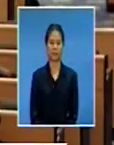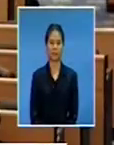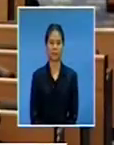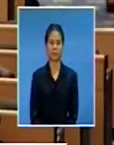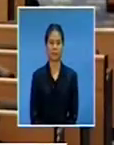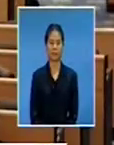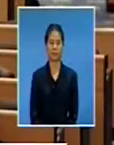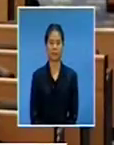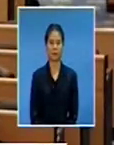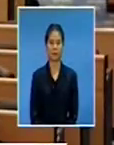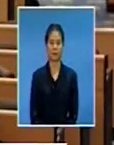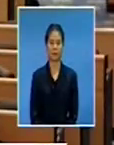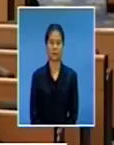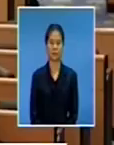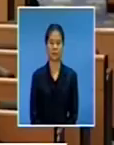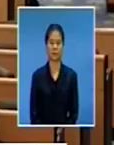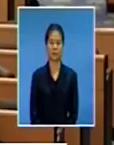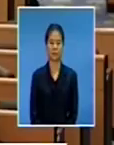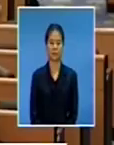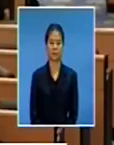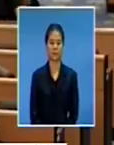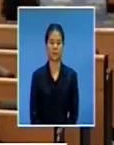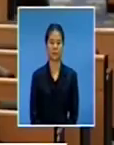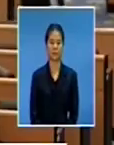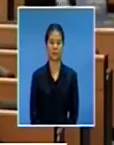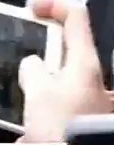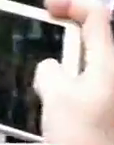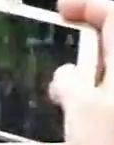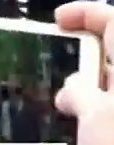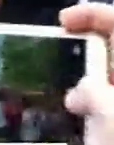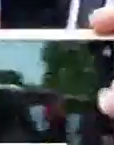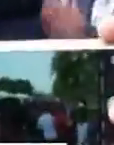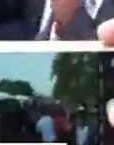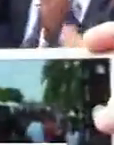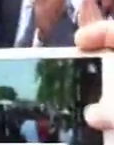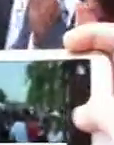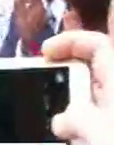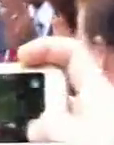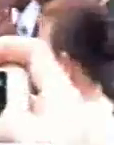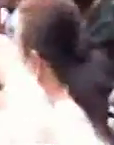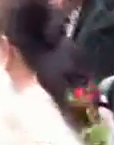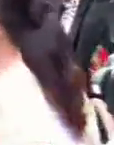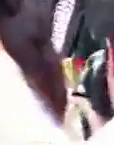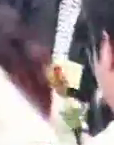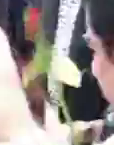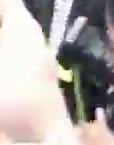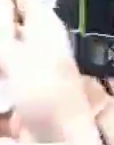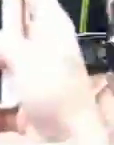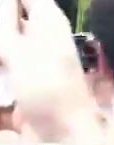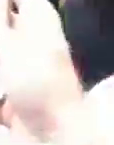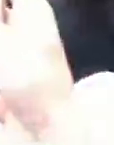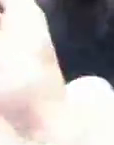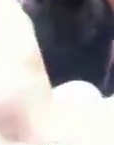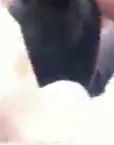ได้เชื่อว่าเป็นกลุ่มการเมืองตรงข้ามกับผู้มีอำนาจเริ่มจากนางสาวยิ่งลักษณ์ชินวัตรอดีตนายกรัฐมนตรี